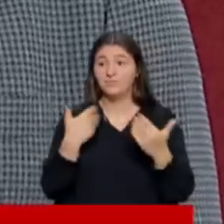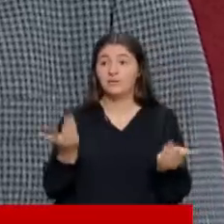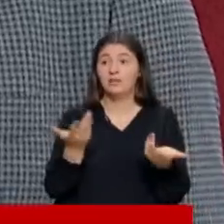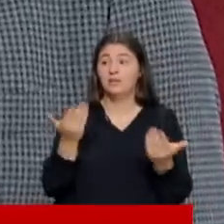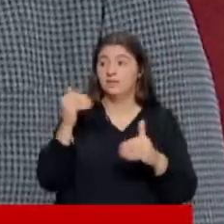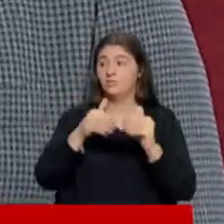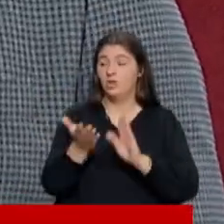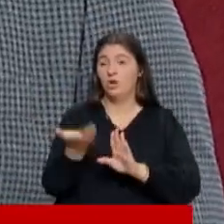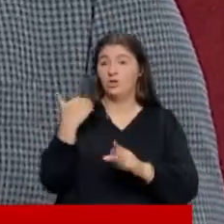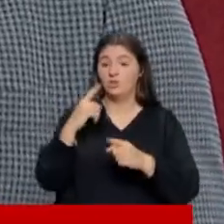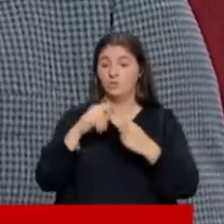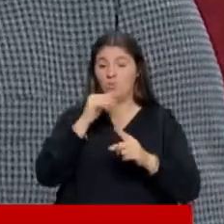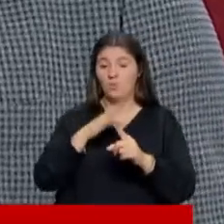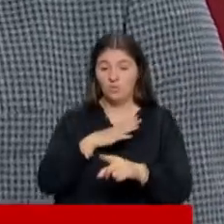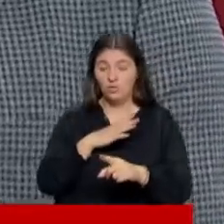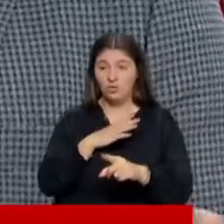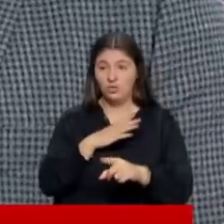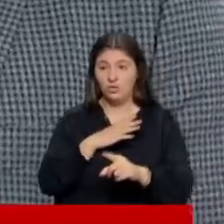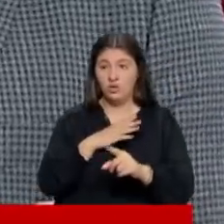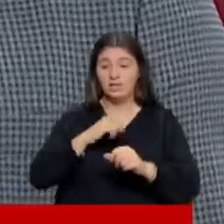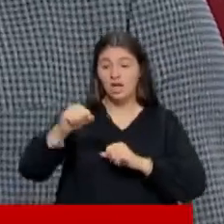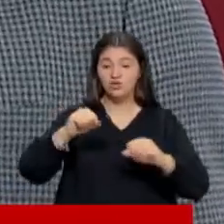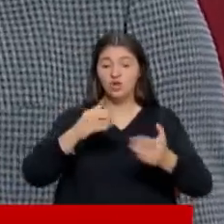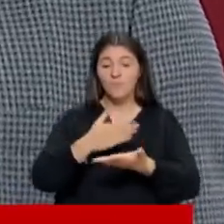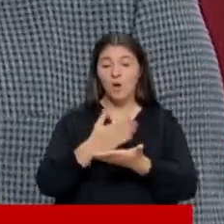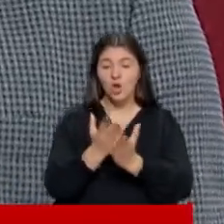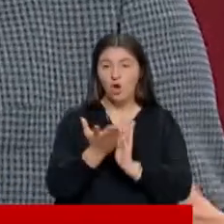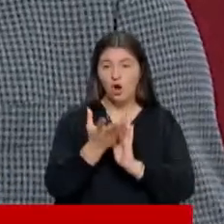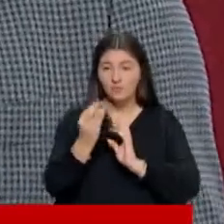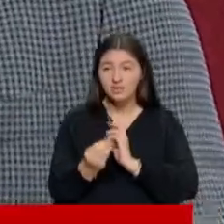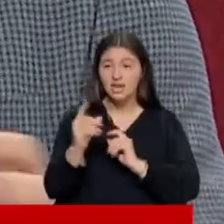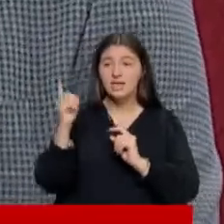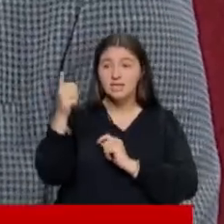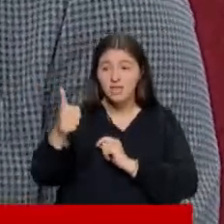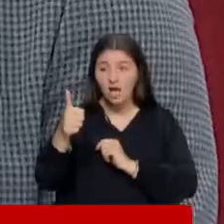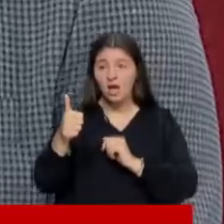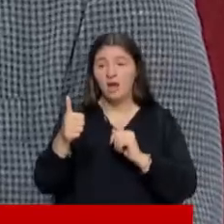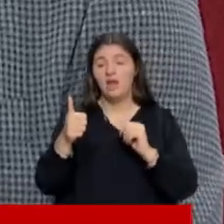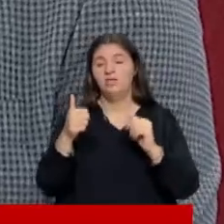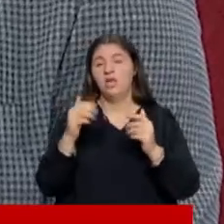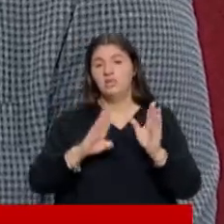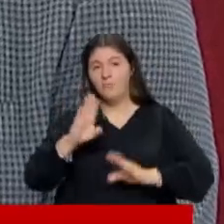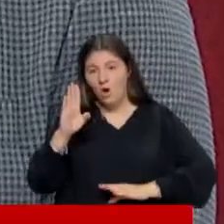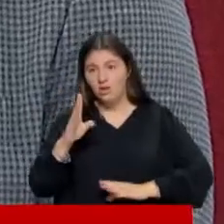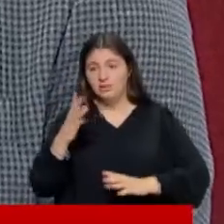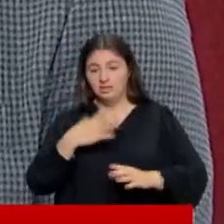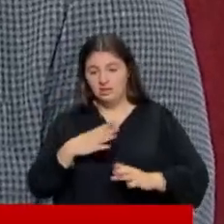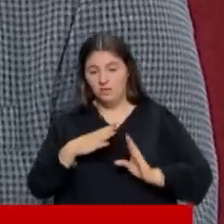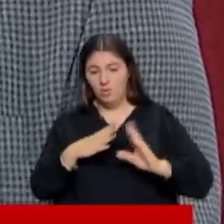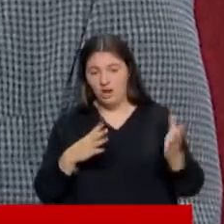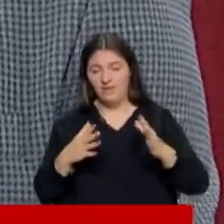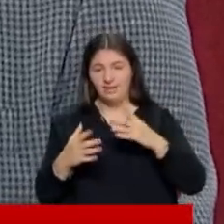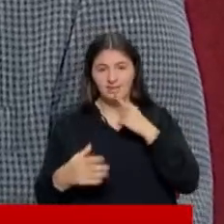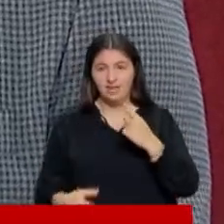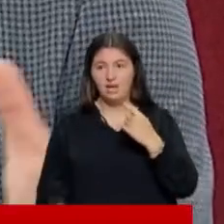de hani seçimden önce Kılıçdaroğlu sağ sol bölünmesini işte iktidar ve işte demokrasi isteyen muhalefet